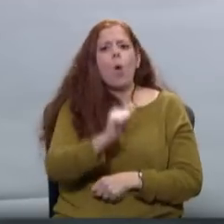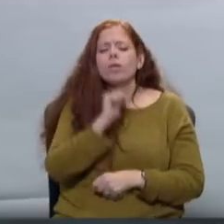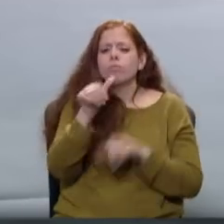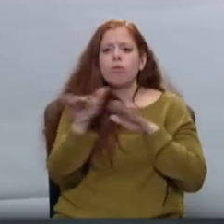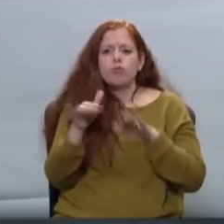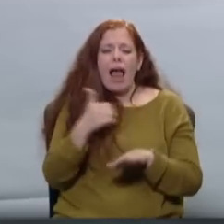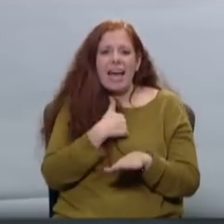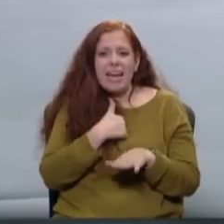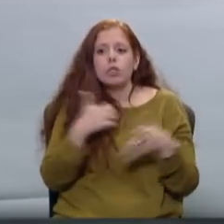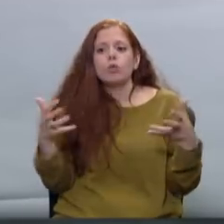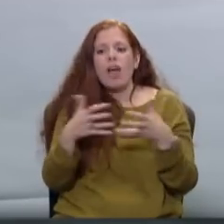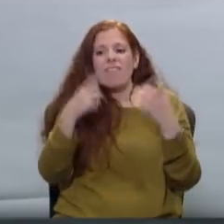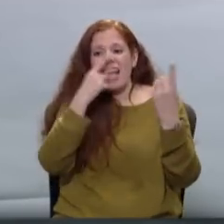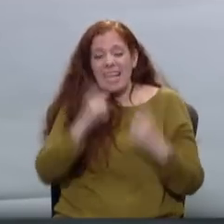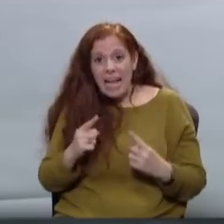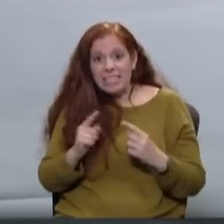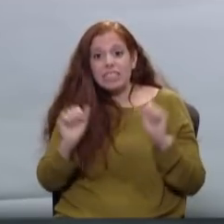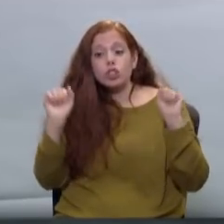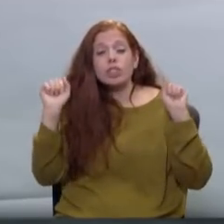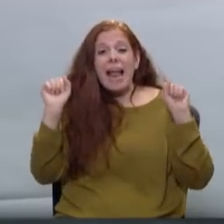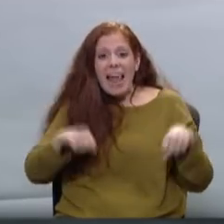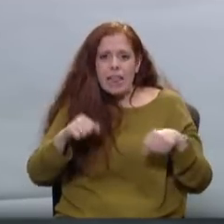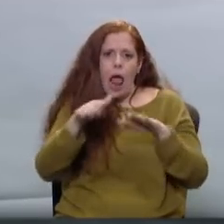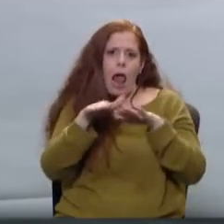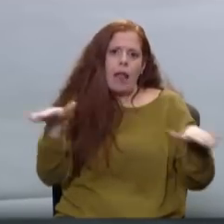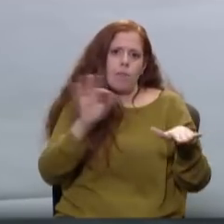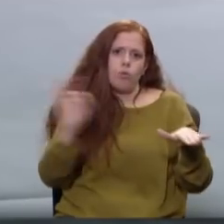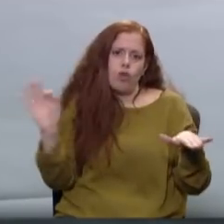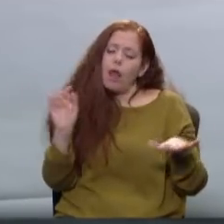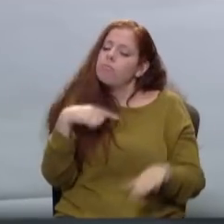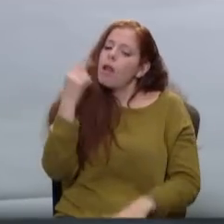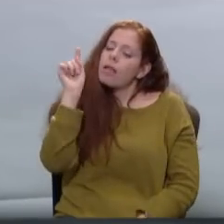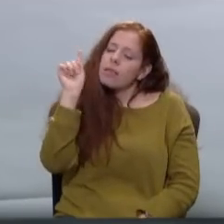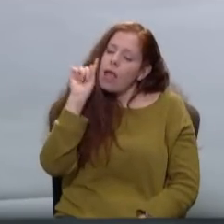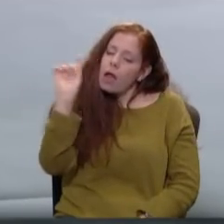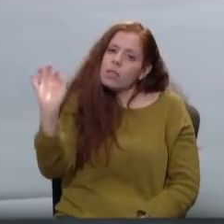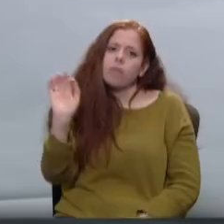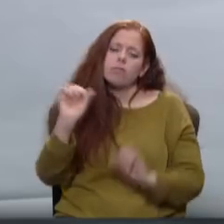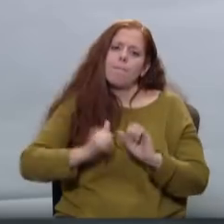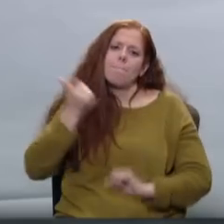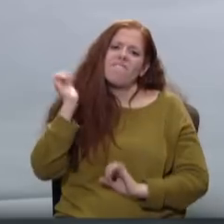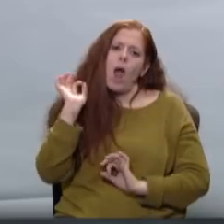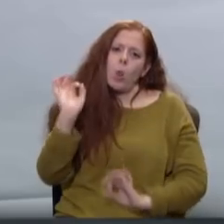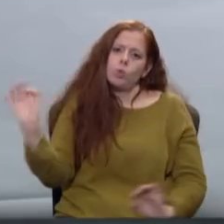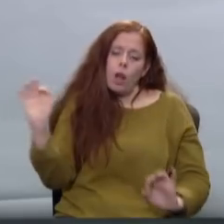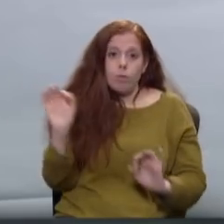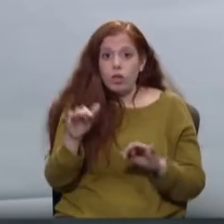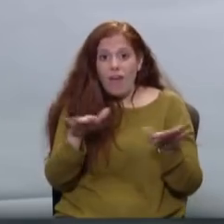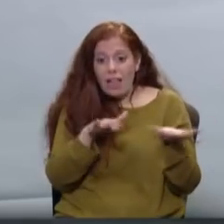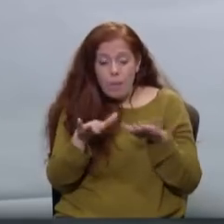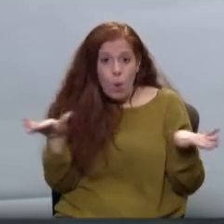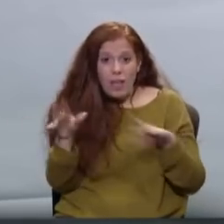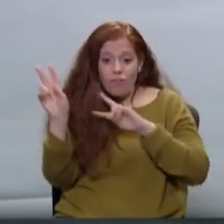הקנדית או שחברת הגז במקרה הזה תשתלט על האדמות שלהם, שלטענתם הן נמצאות בבעלותם. אגב, האדמות האלה מעולם לא הועברו